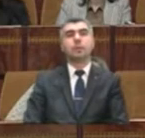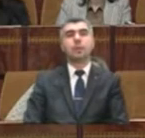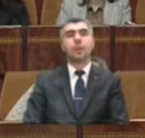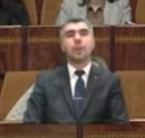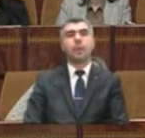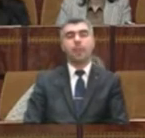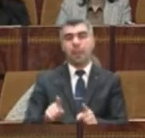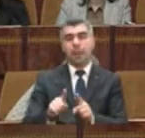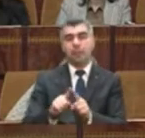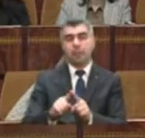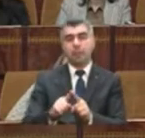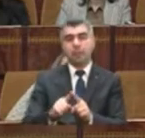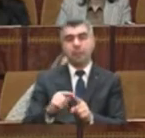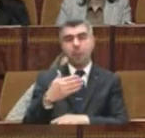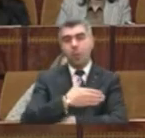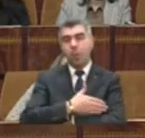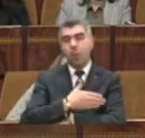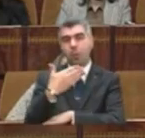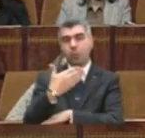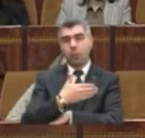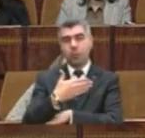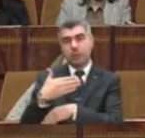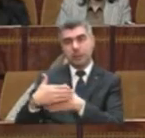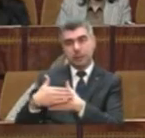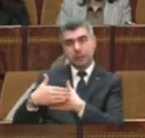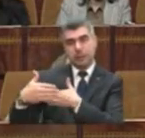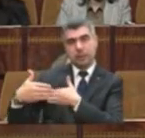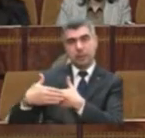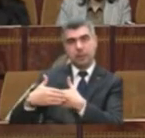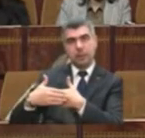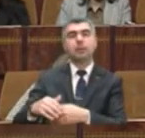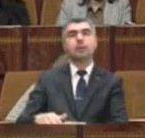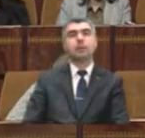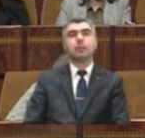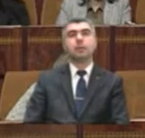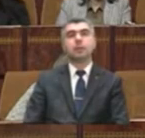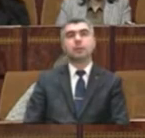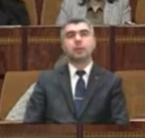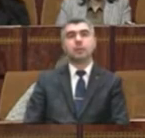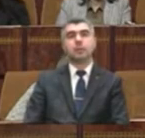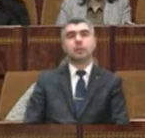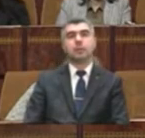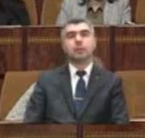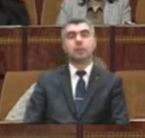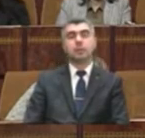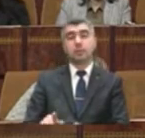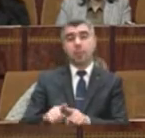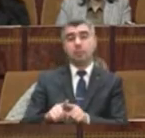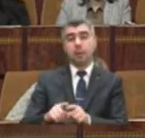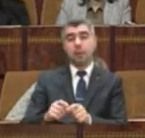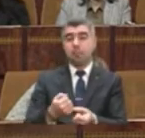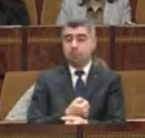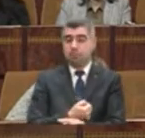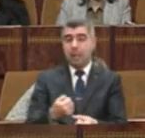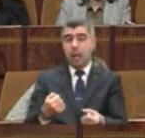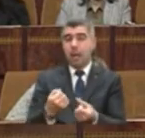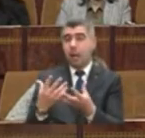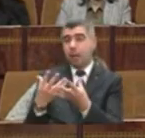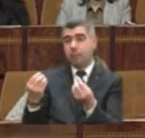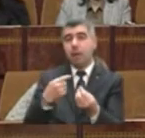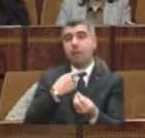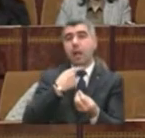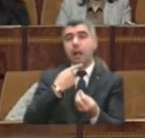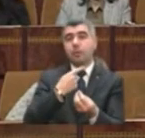في الحدود معابر الحدوديه، وعندنا احنا واحد البطاله كبيره في المنطقه، هذا اللي تيدعو